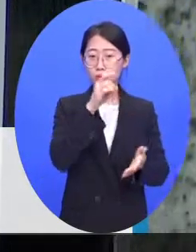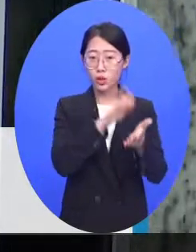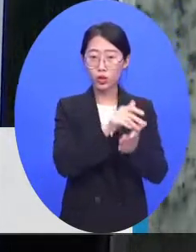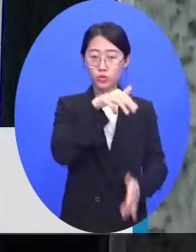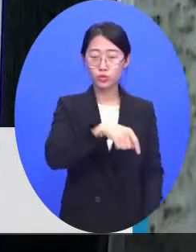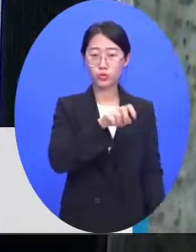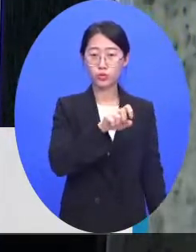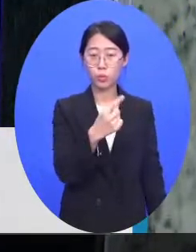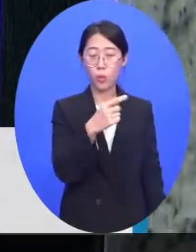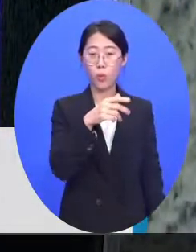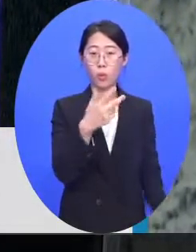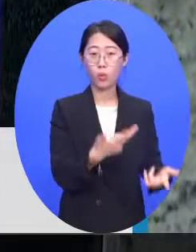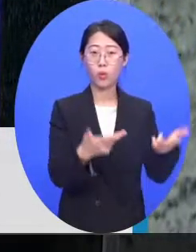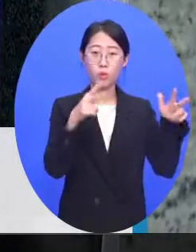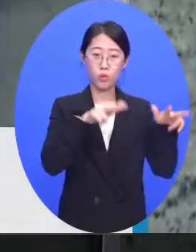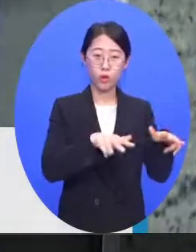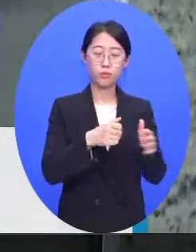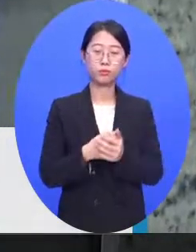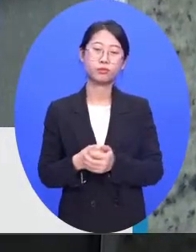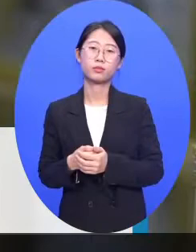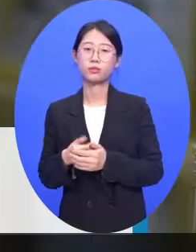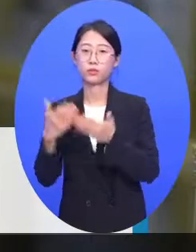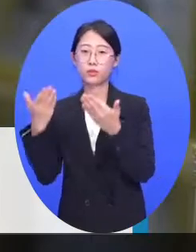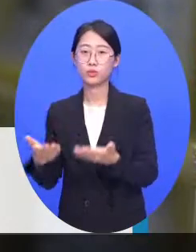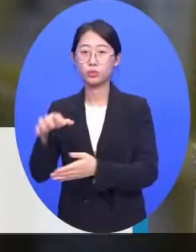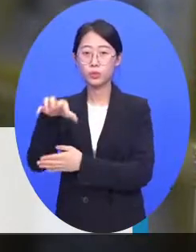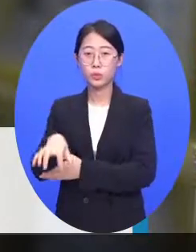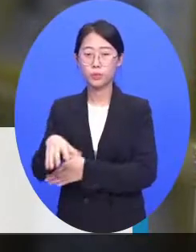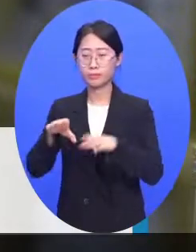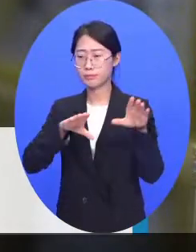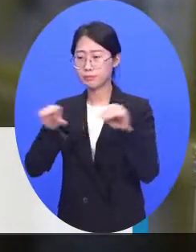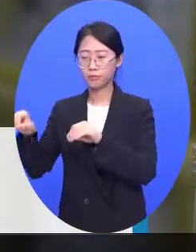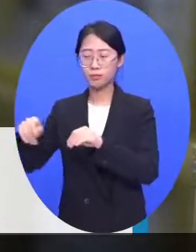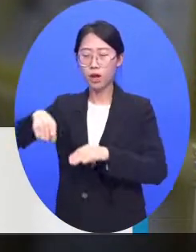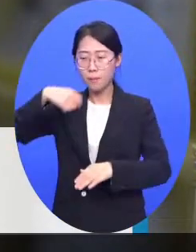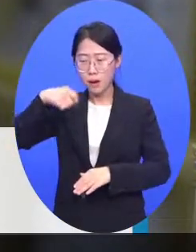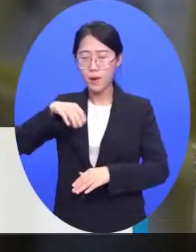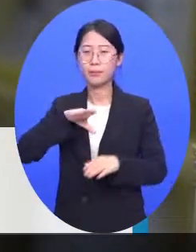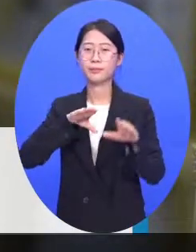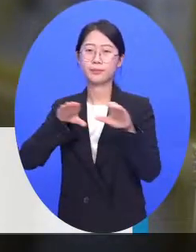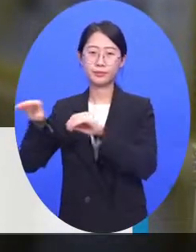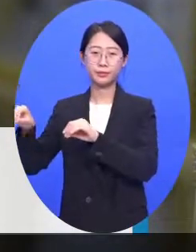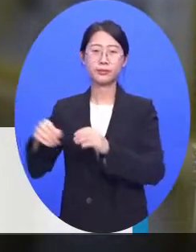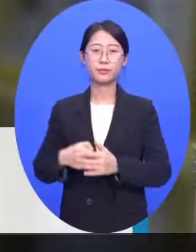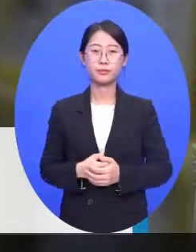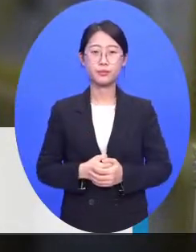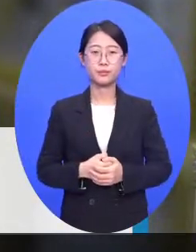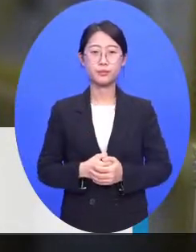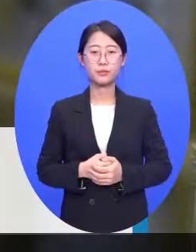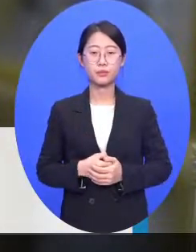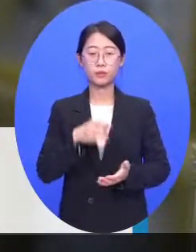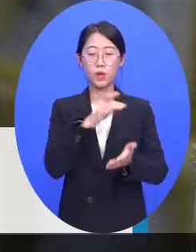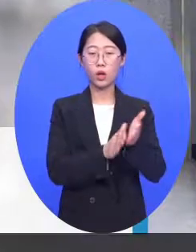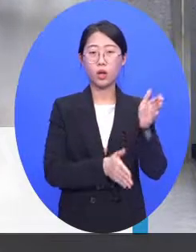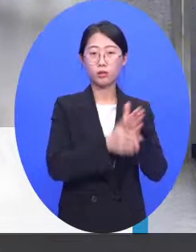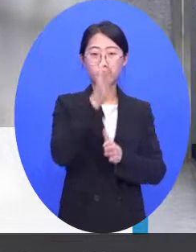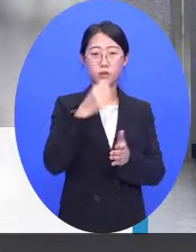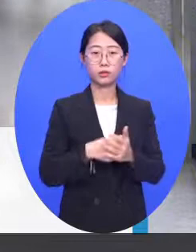천안 추모공원과 사설 봉안시설 안의 재래실, 유가족 휴게실은 폐쇄되며 실내 음식물 섭취도